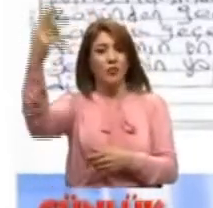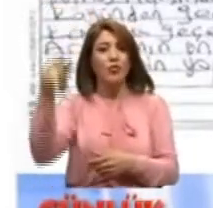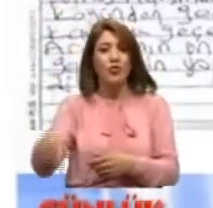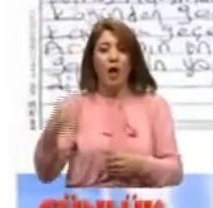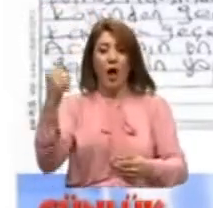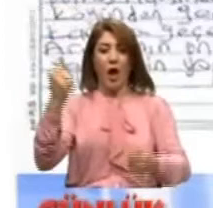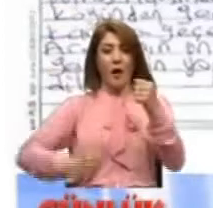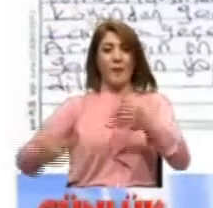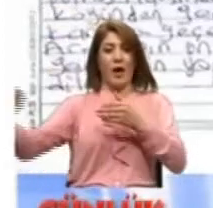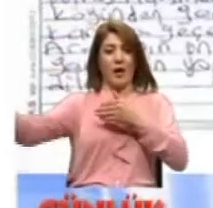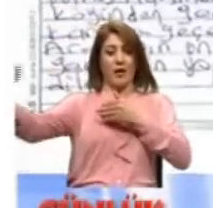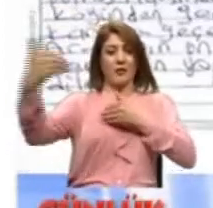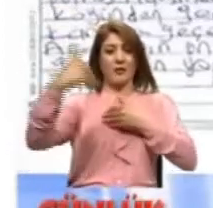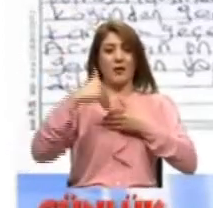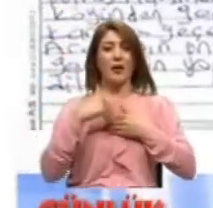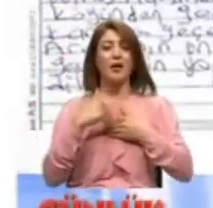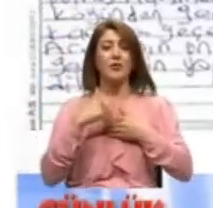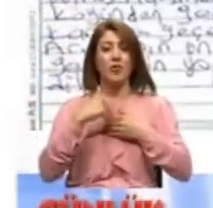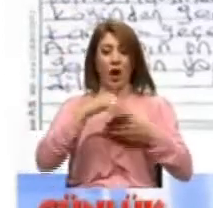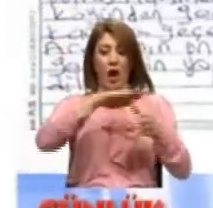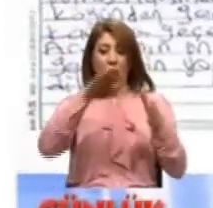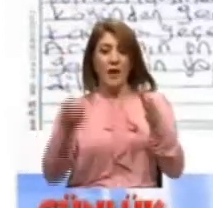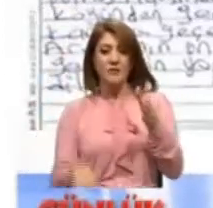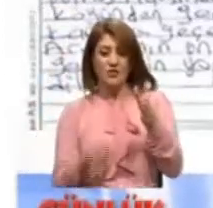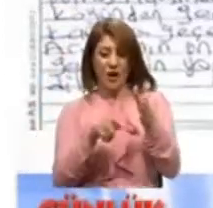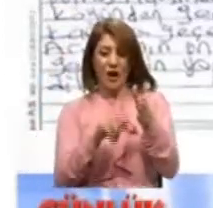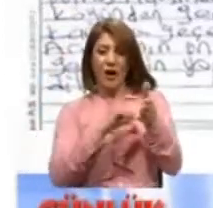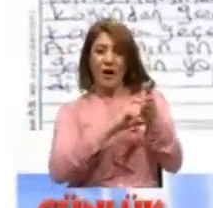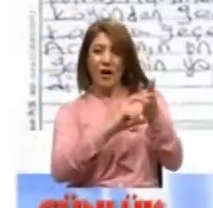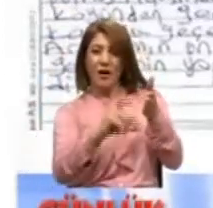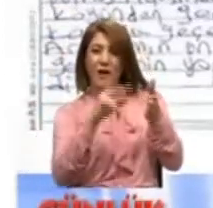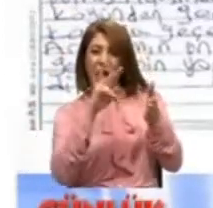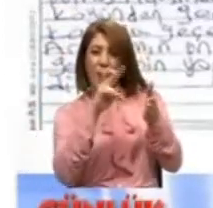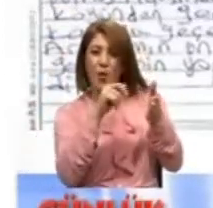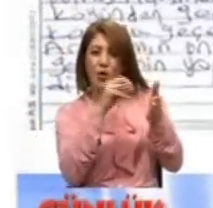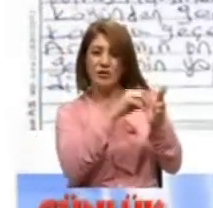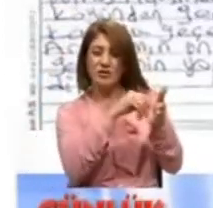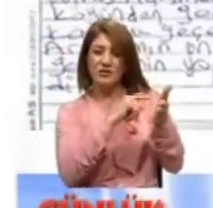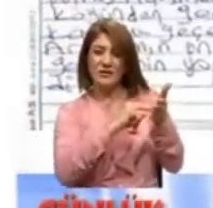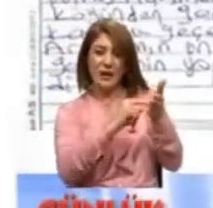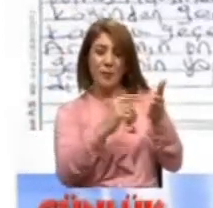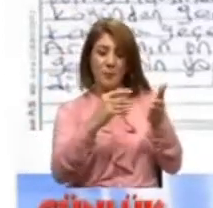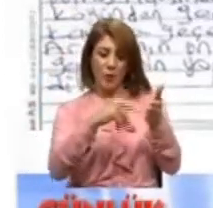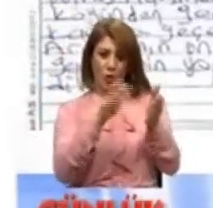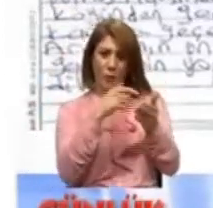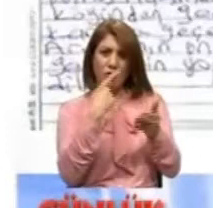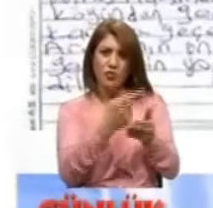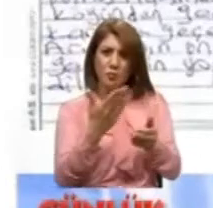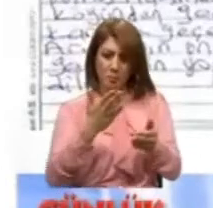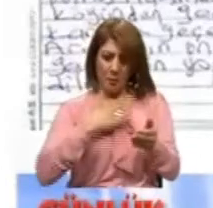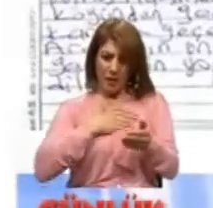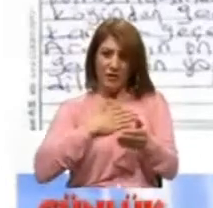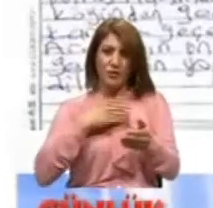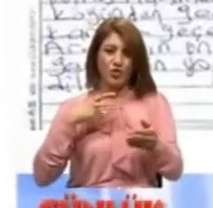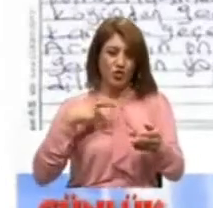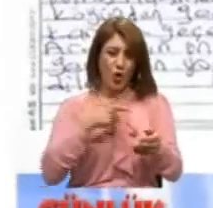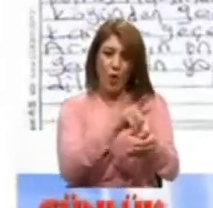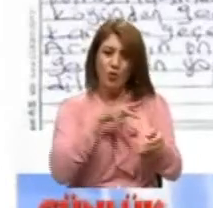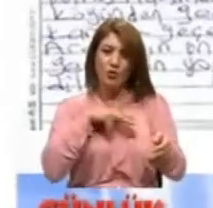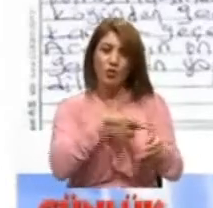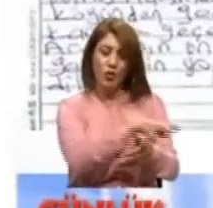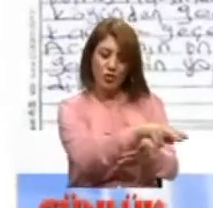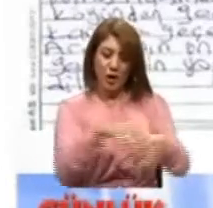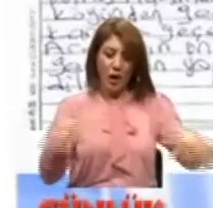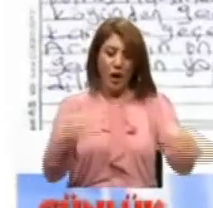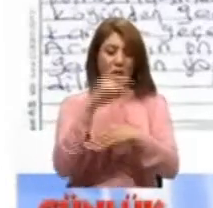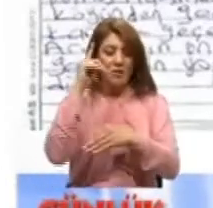ve... Aşağıda kızan nasıl olduğunu da... Ben köyün yolundan, bunu köpek söylüyor değil mi? Ben köyün yolundan karşıdan karşıya geçerken